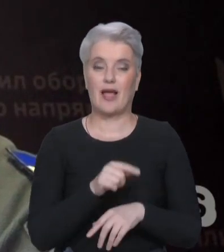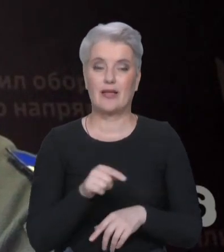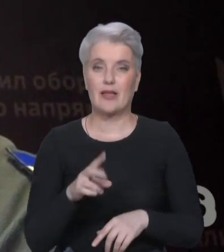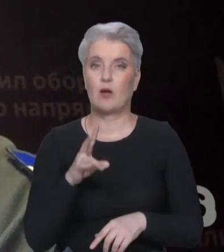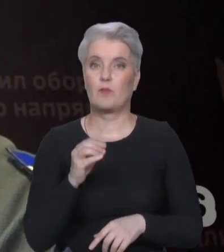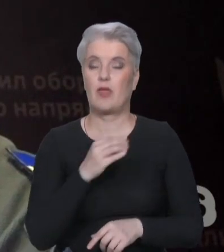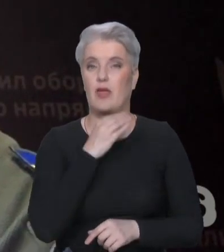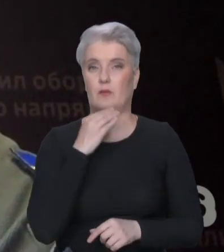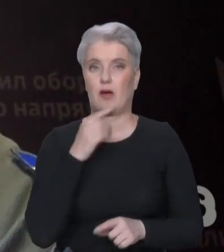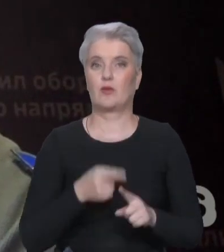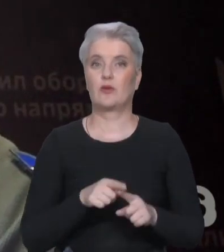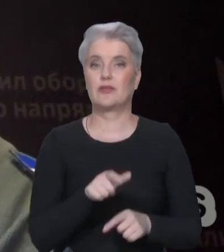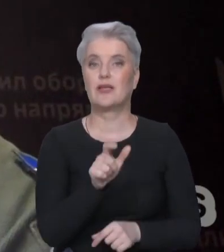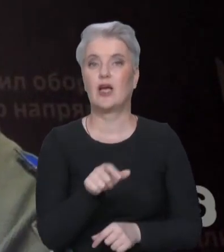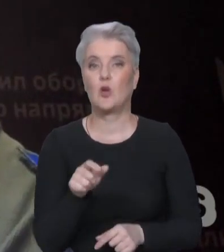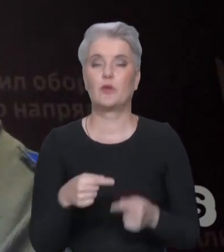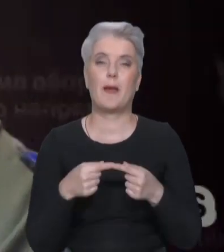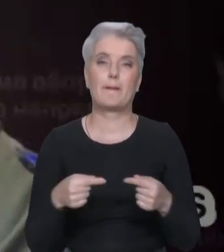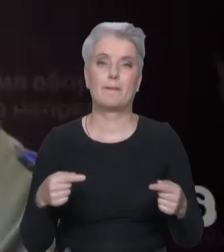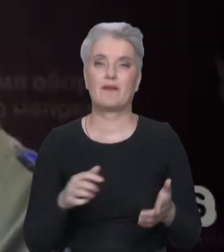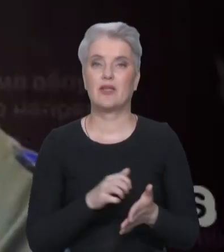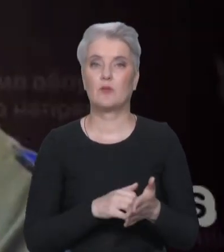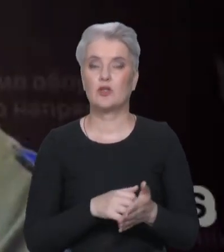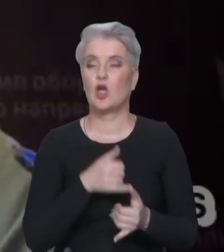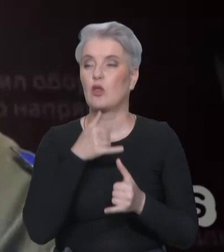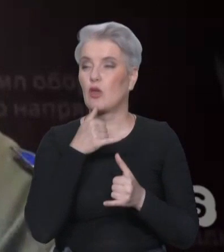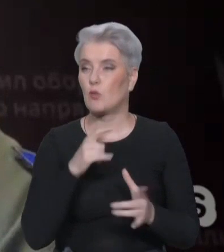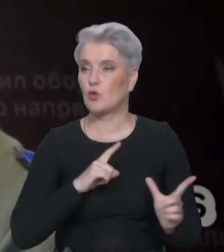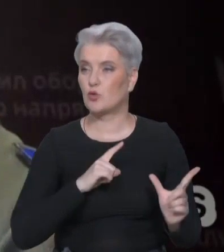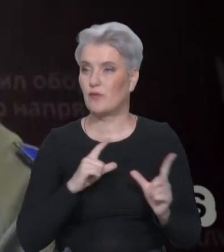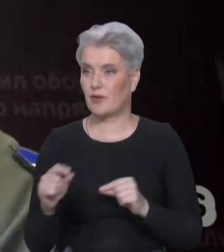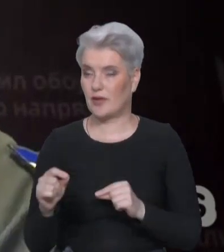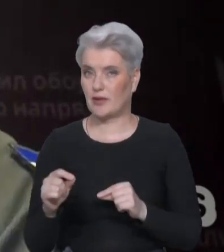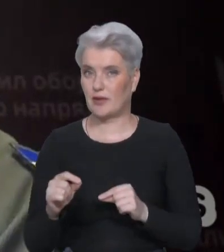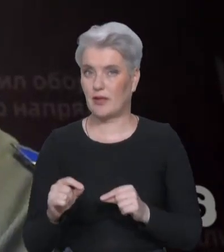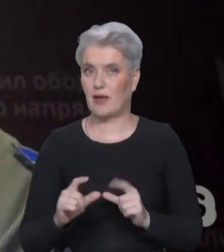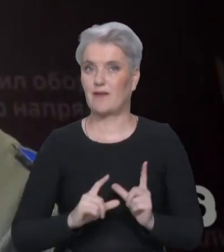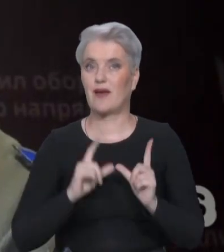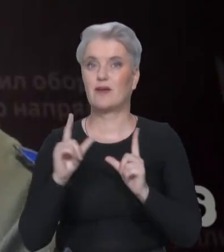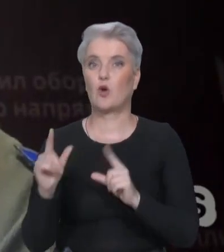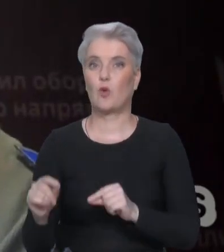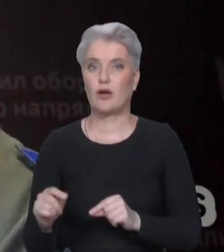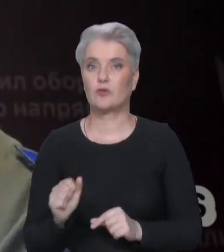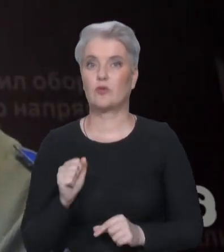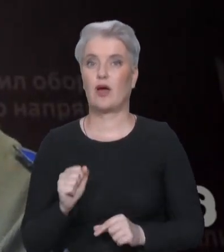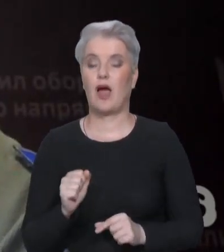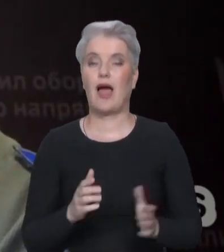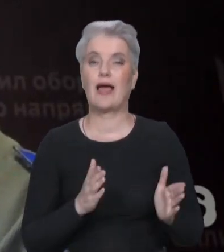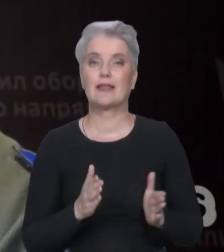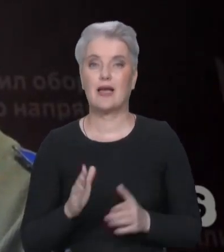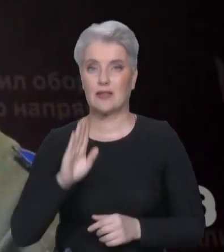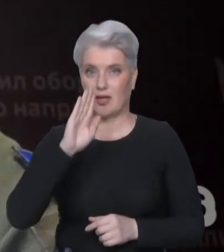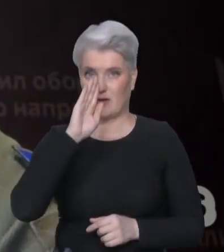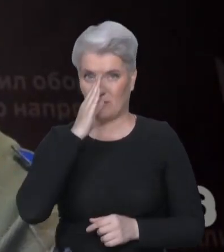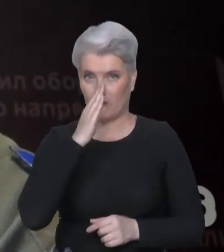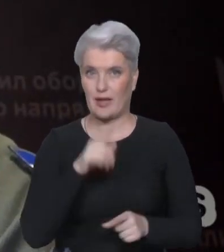Це ті люди, які з певних причин не можуть виїхати в евакуацію. От, а тактика у ворога така,